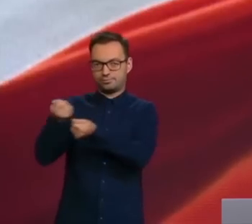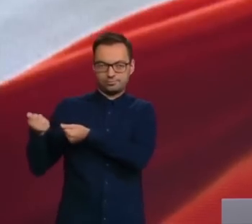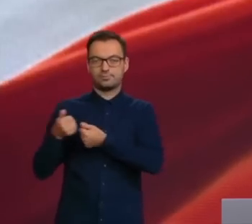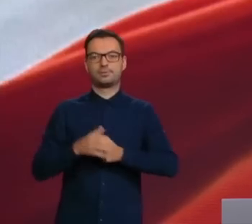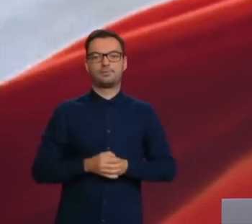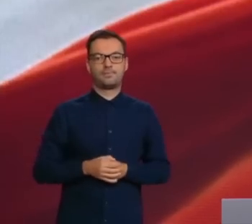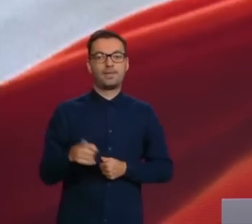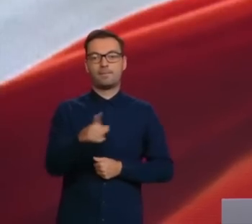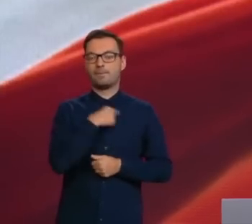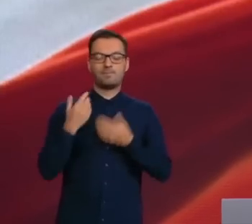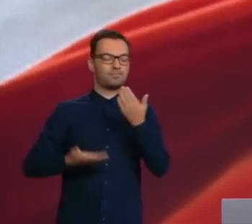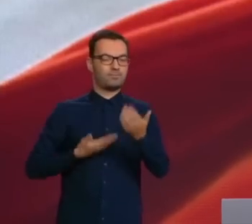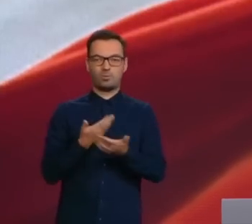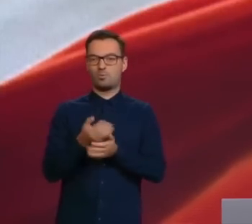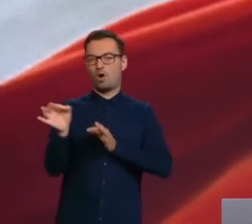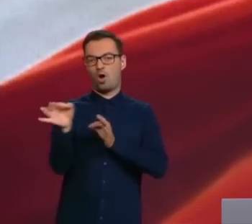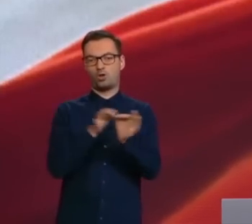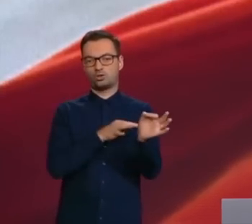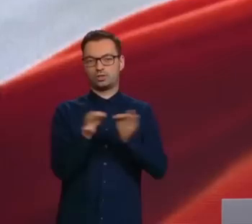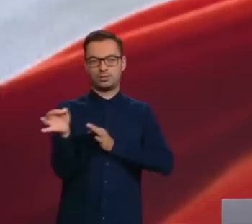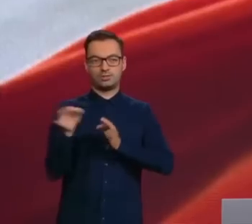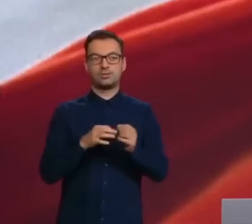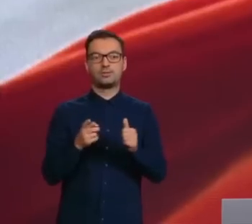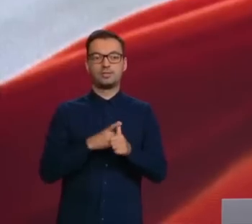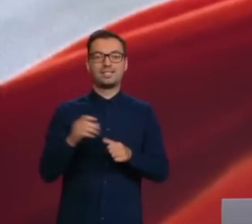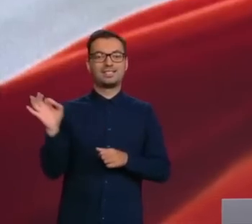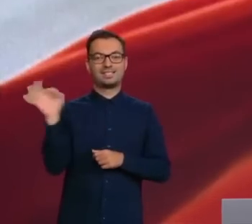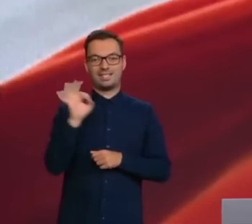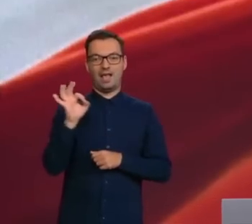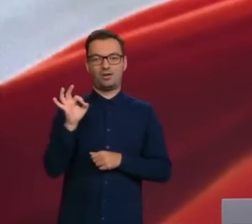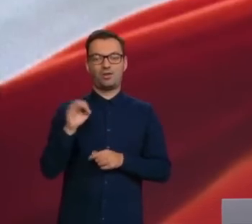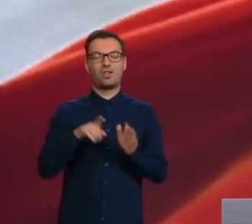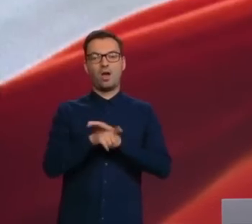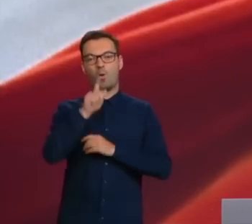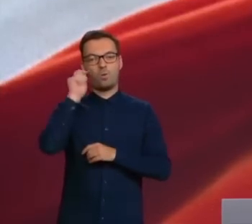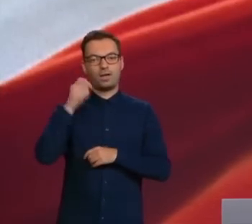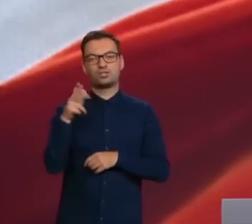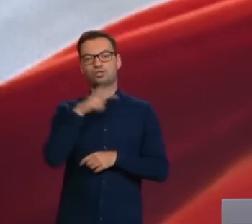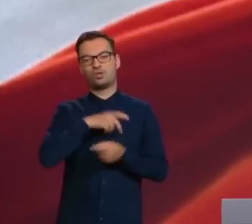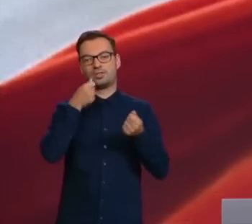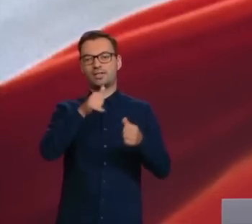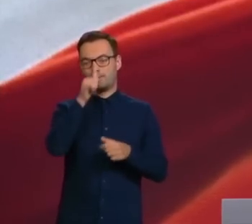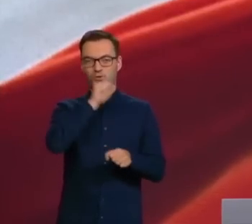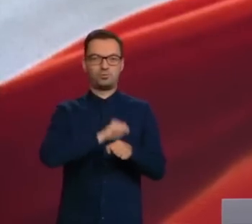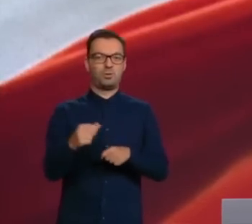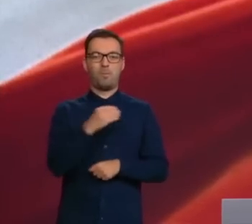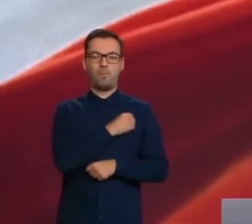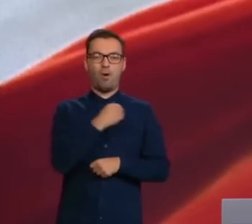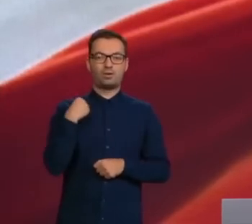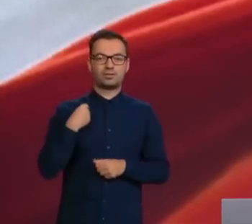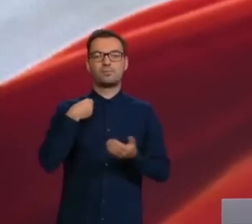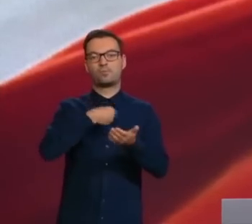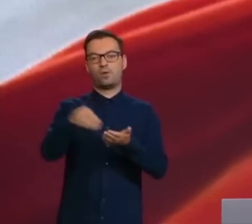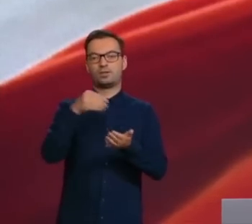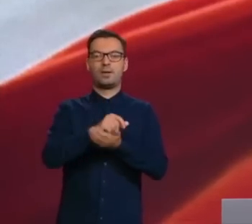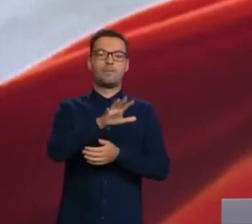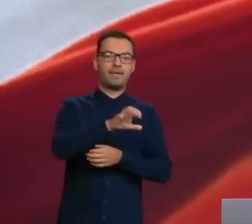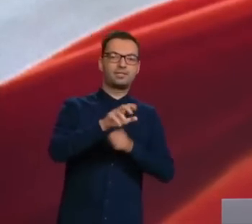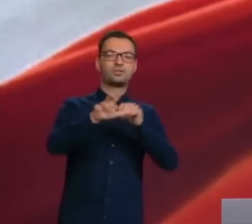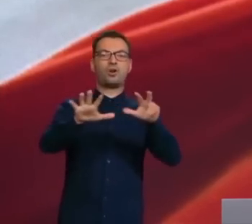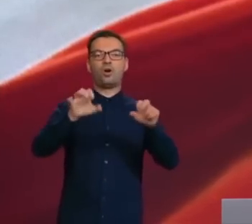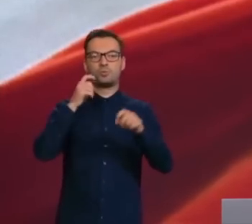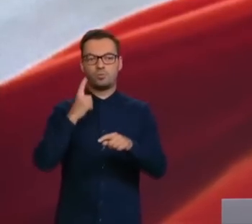My proponujemy oszczędności. W pierwszej kolejności zero socjalu dla Ukraińców. To nie może być tak, że polski podatnik finansuje 500+,